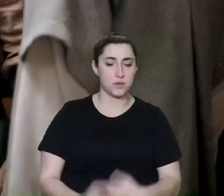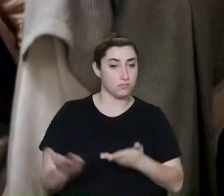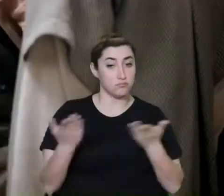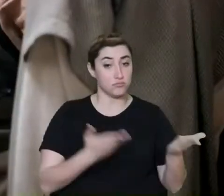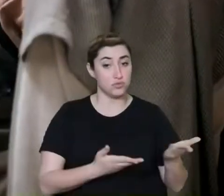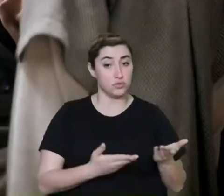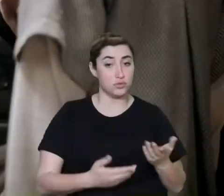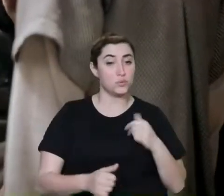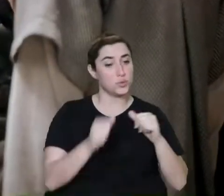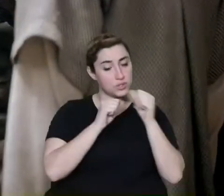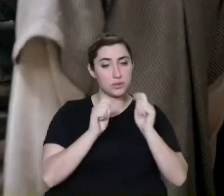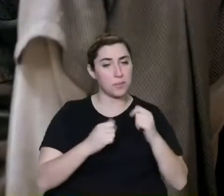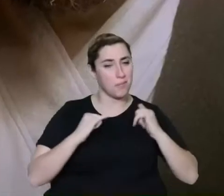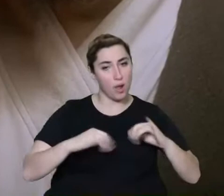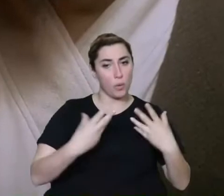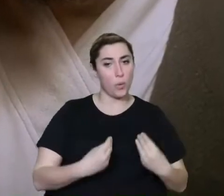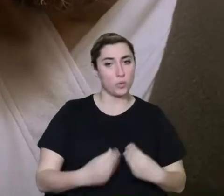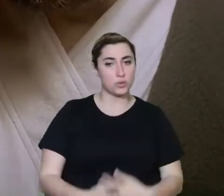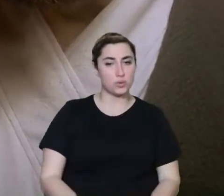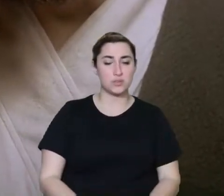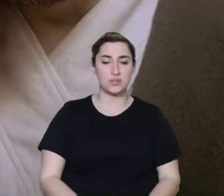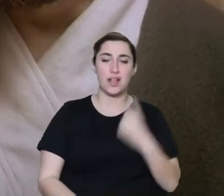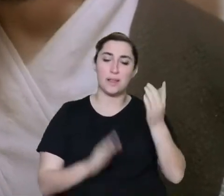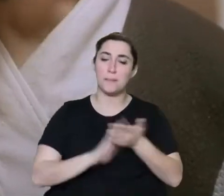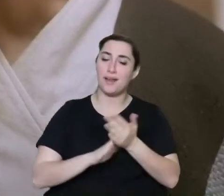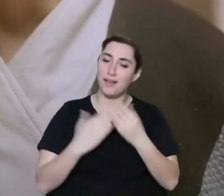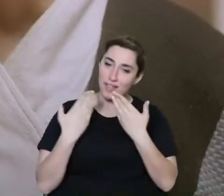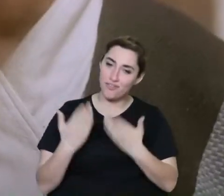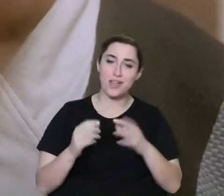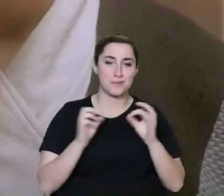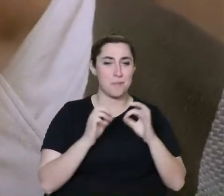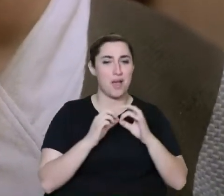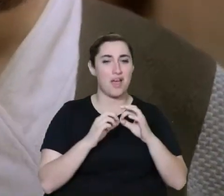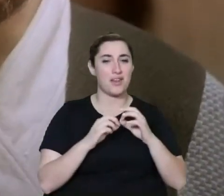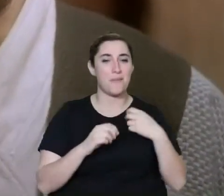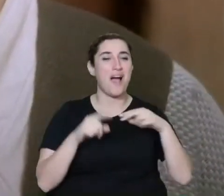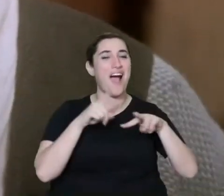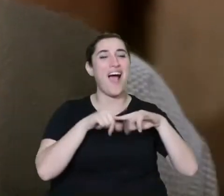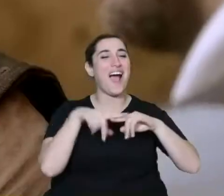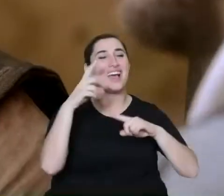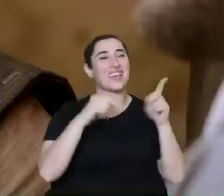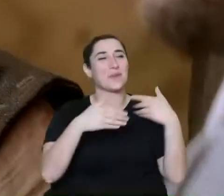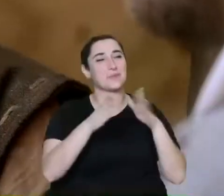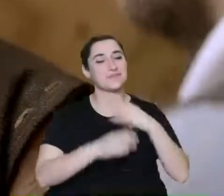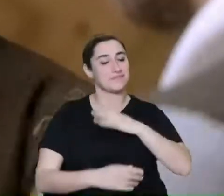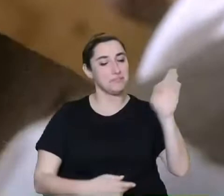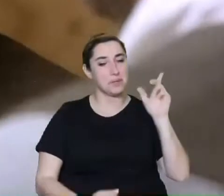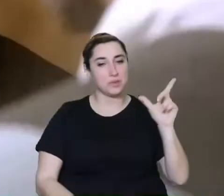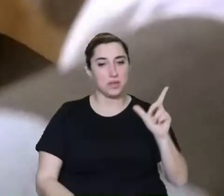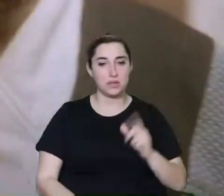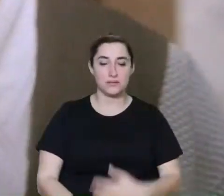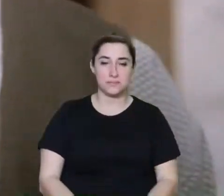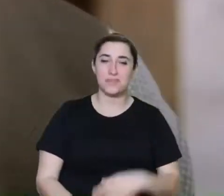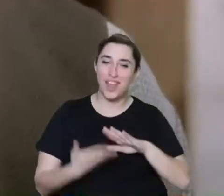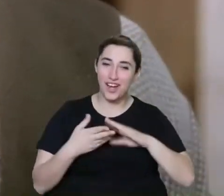Buyur, bir şerbetimizi iç, rahatlarsın. Allah kesene bereket versin bayrama. Ahi ocağına varmam lazımdır.